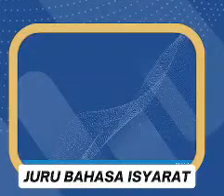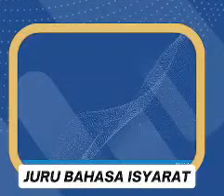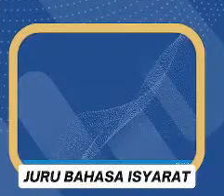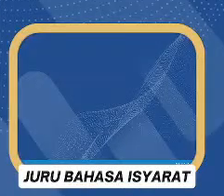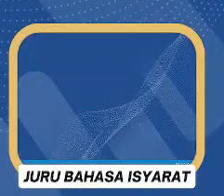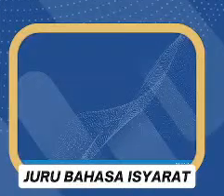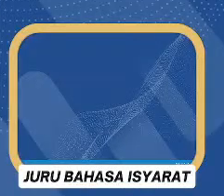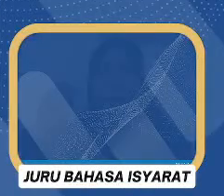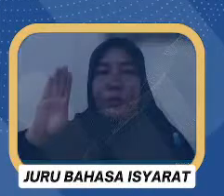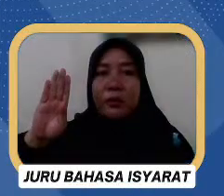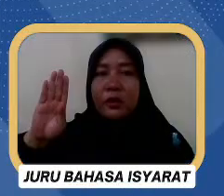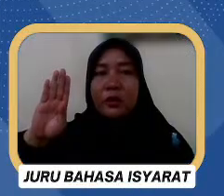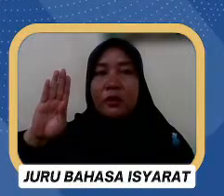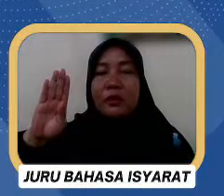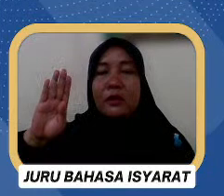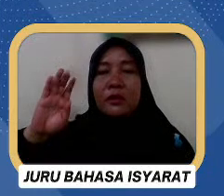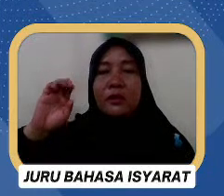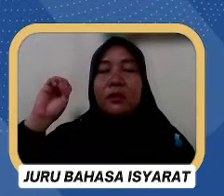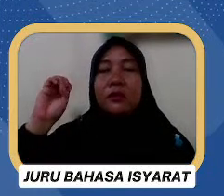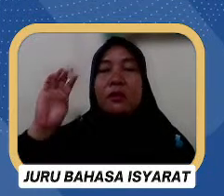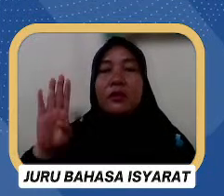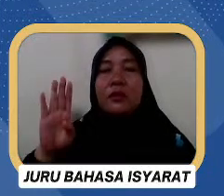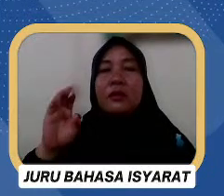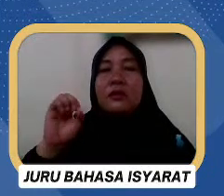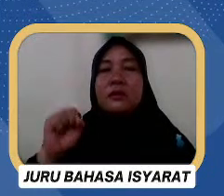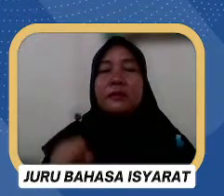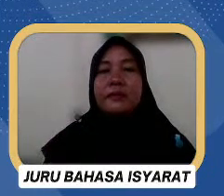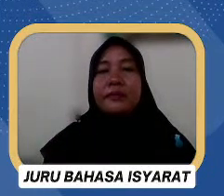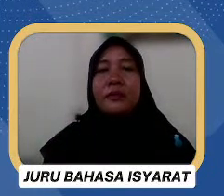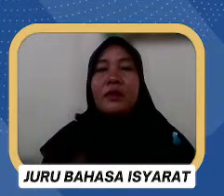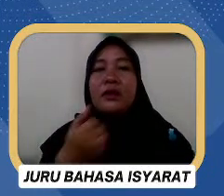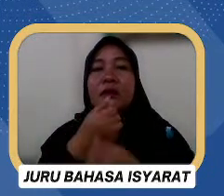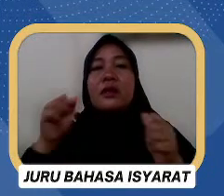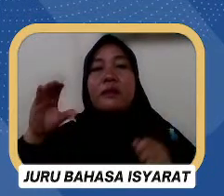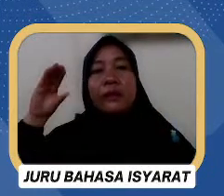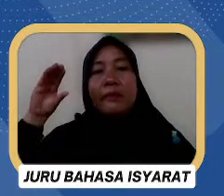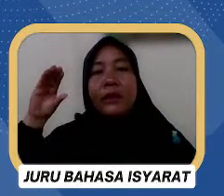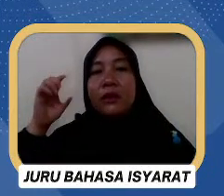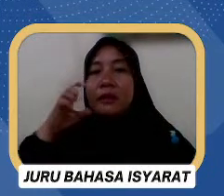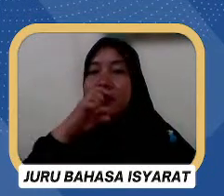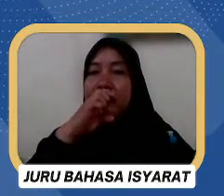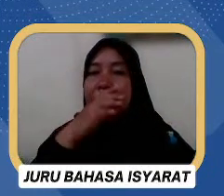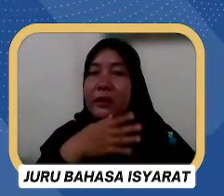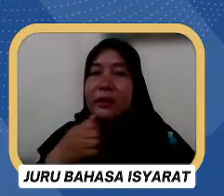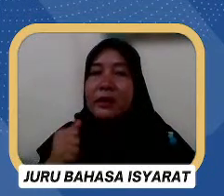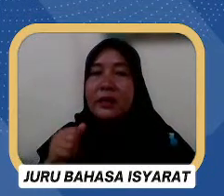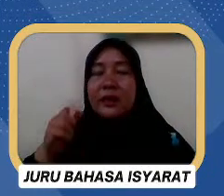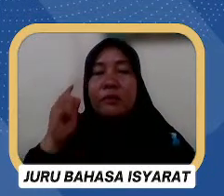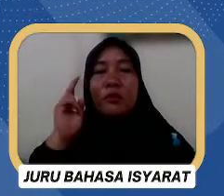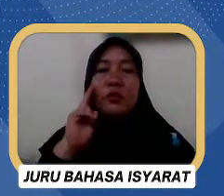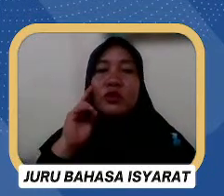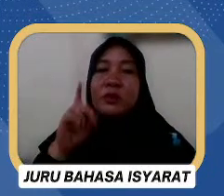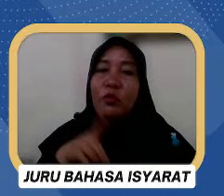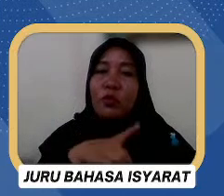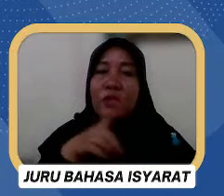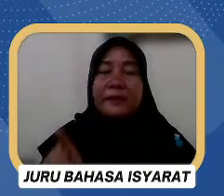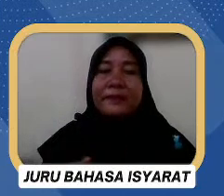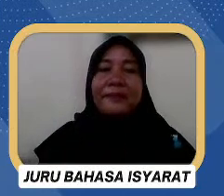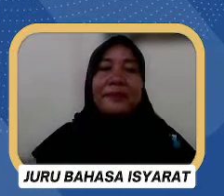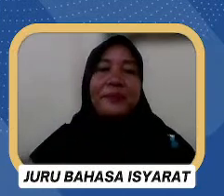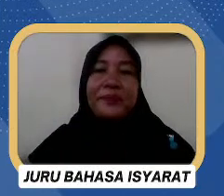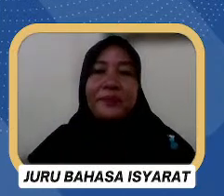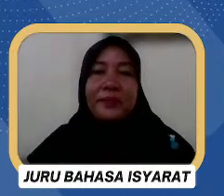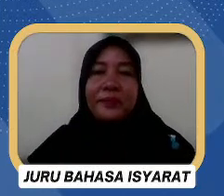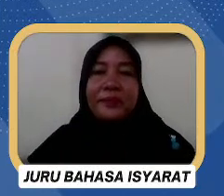warahmatullahi wabarakatuh. Salam sejahtera untuk kita semua. Selamat pagi Bapak Ibu semua. Terima kasih Mbak Dini yang sudah mempersilakan saya. Dan salam